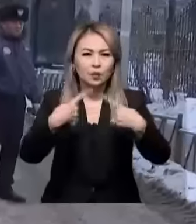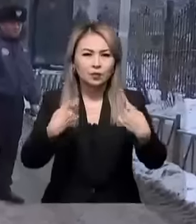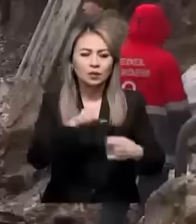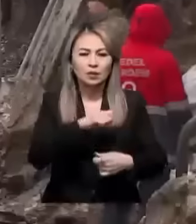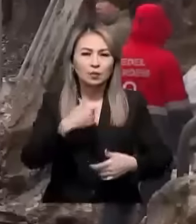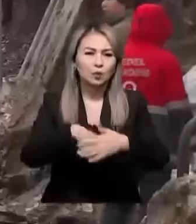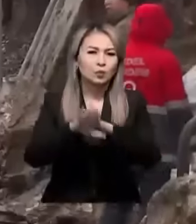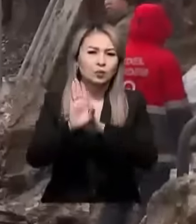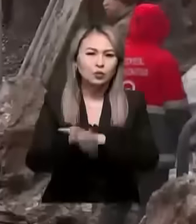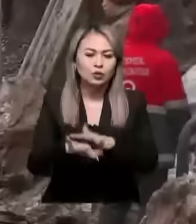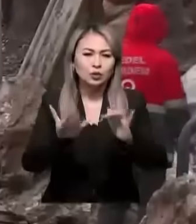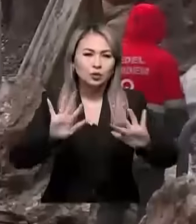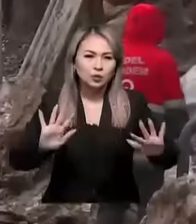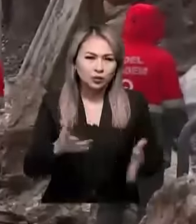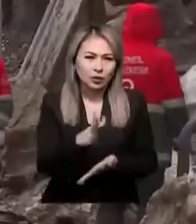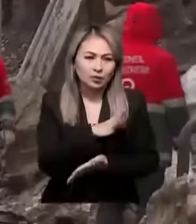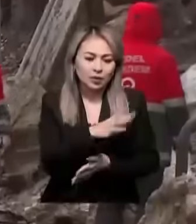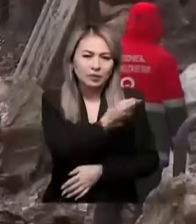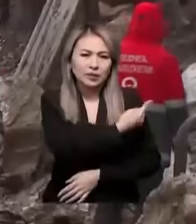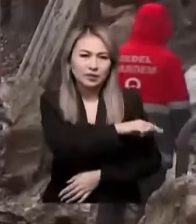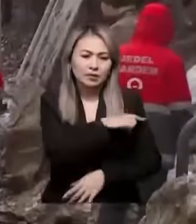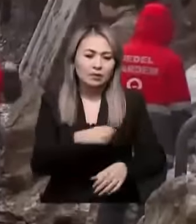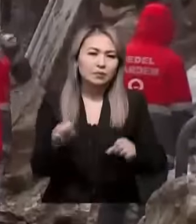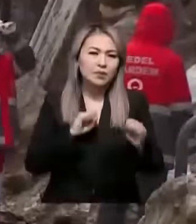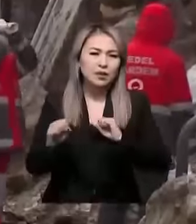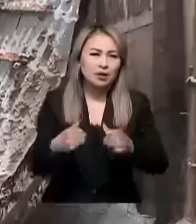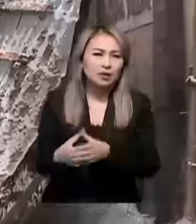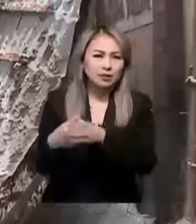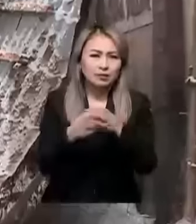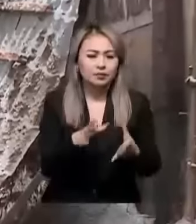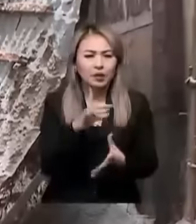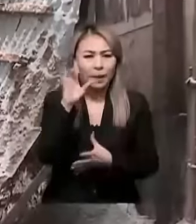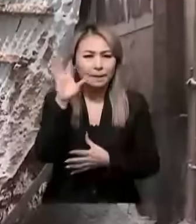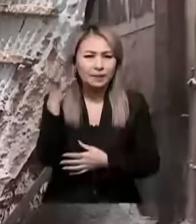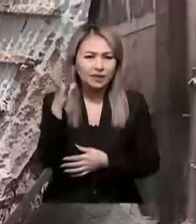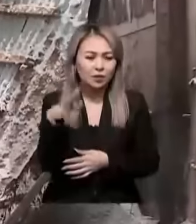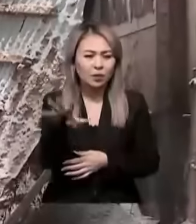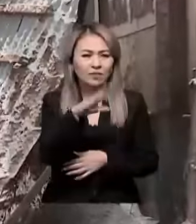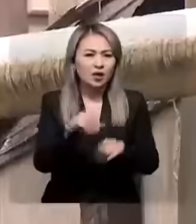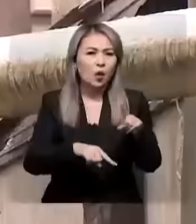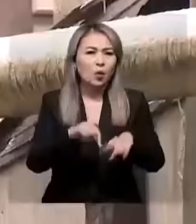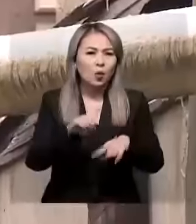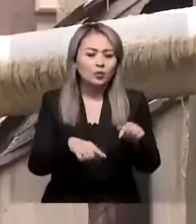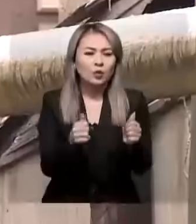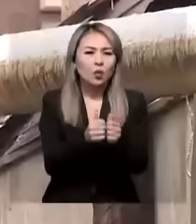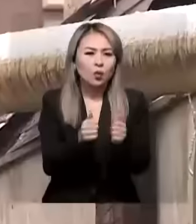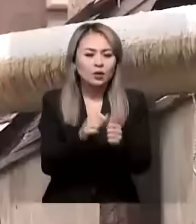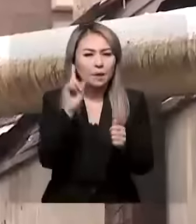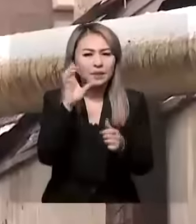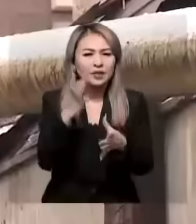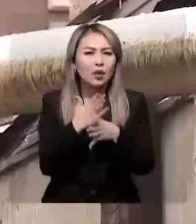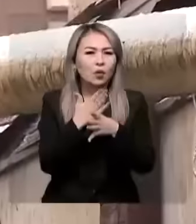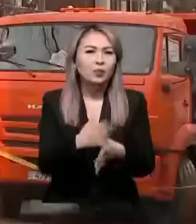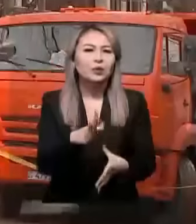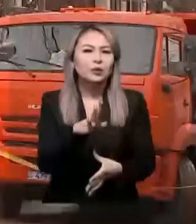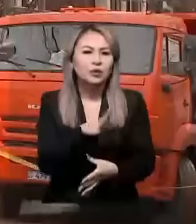кетіп қалды қазір. Оқиға орнында жедел медициналық жәрдем бригадалары жұмыс істеді. Психологтар марқұмдардың туыстары мен көршілеріне психологиялық көмек